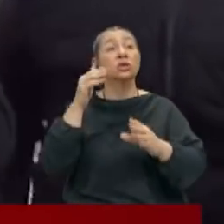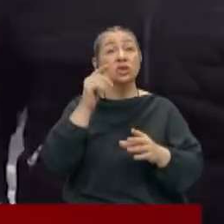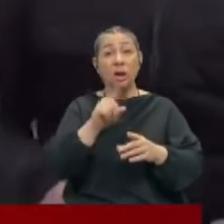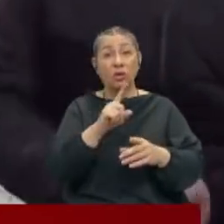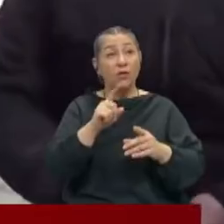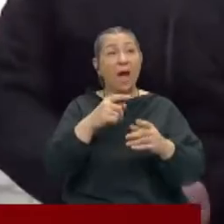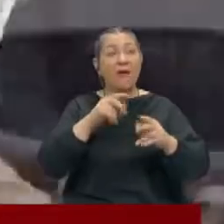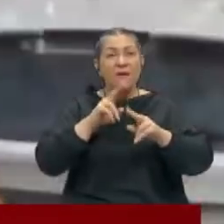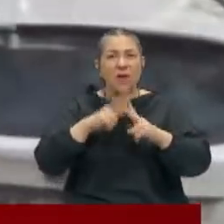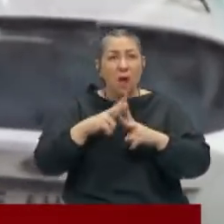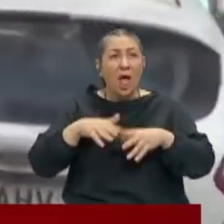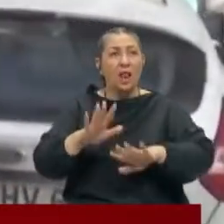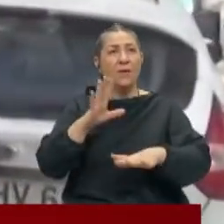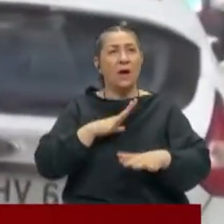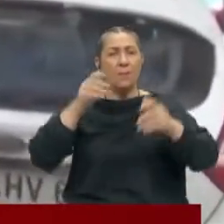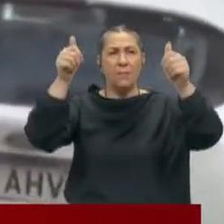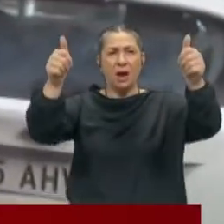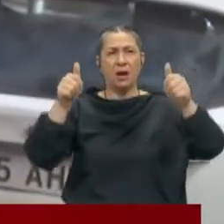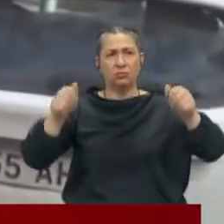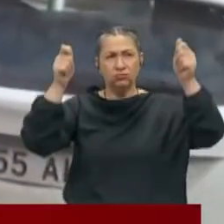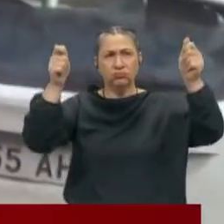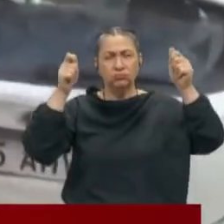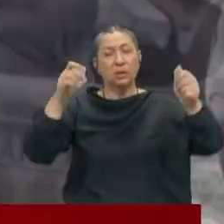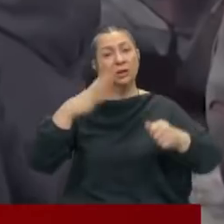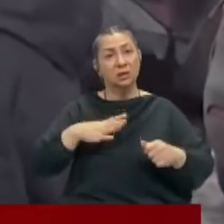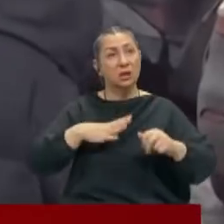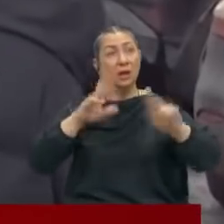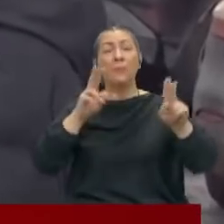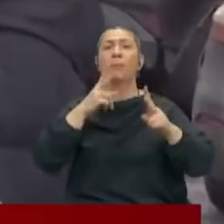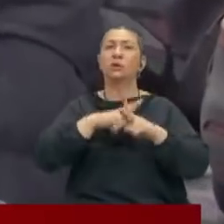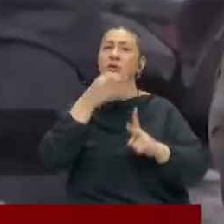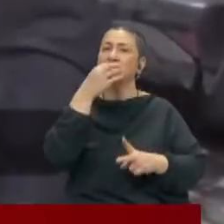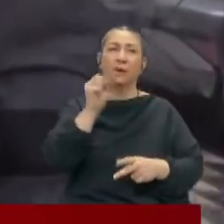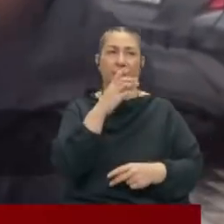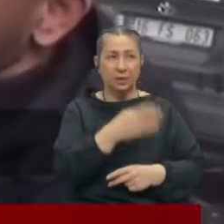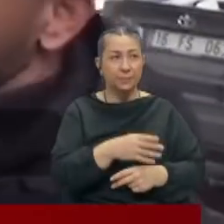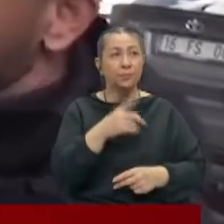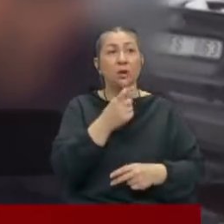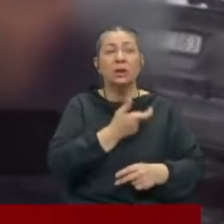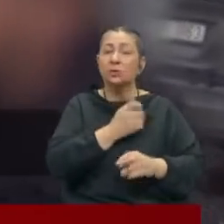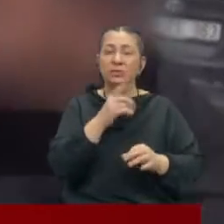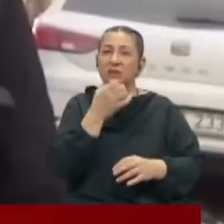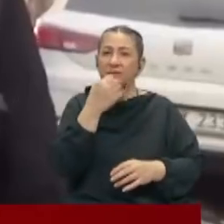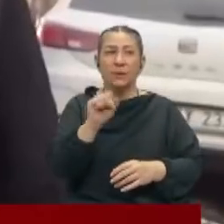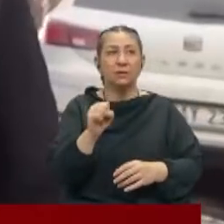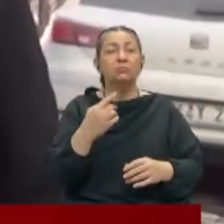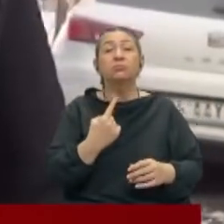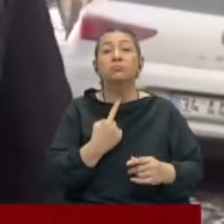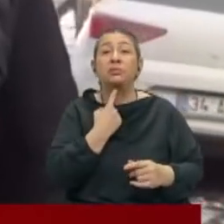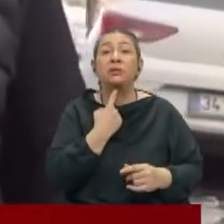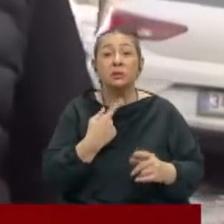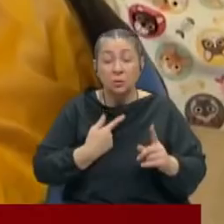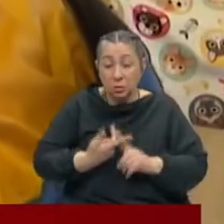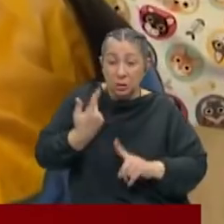esnafın fatura eylemi vardı. Tepkisini pankartta da anlatmak istedi esnaf ama polis izin vermedi. Bu kanunsuz, biz buna müsaade edemeyiz. Baktık soygun